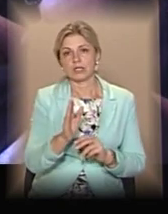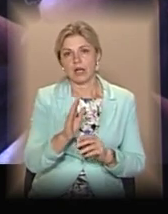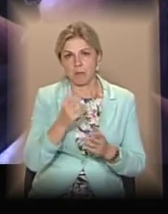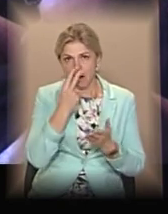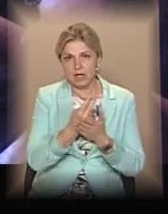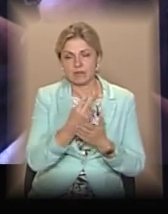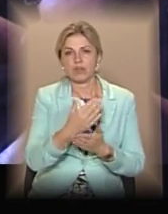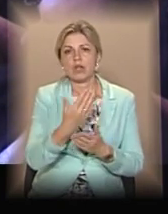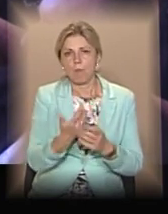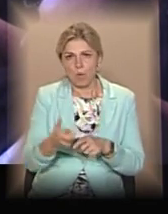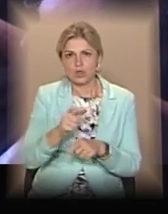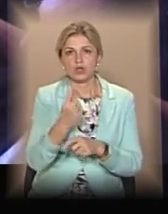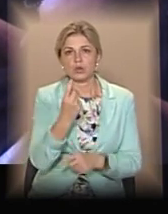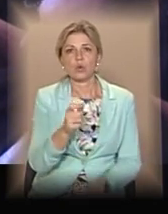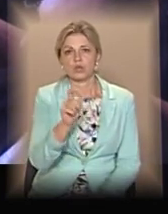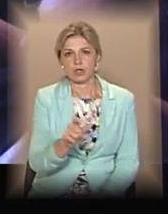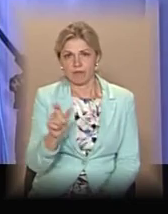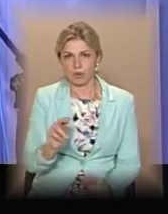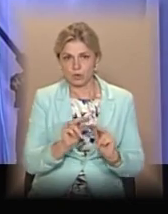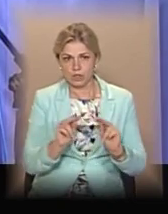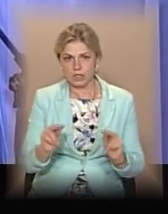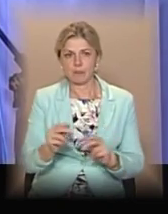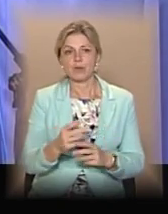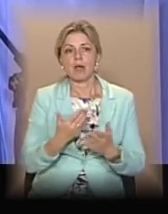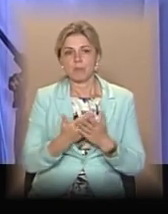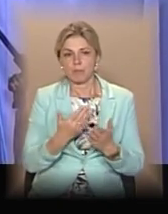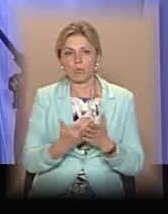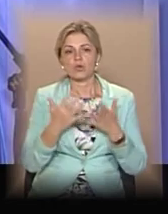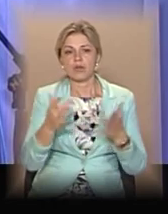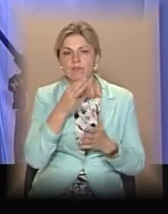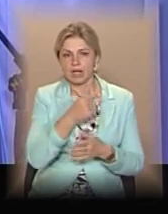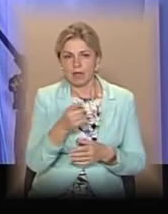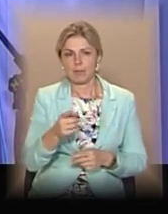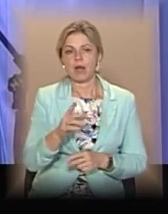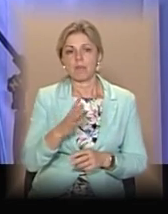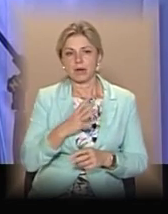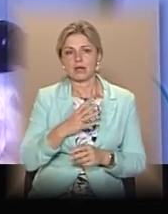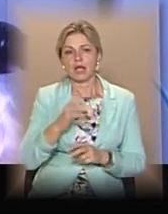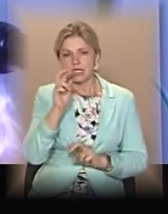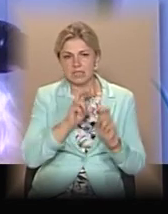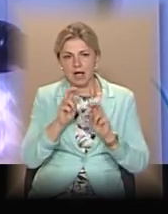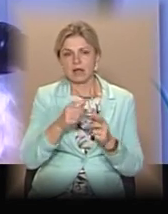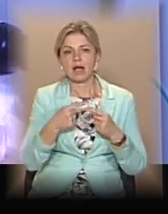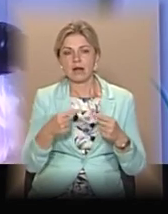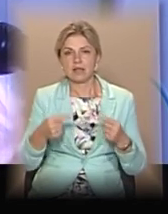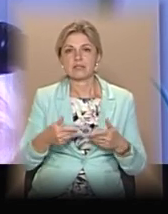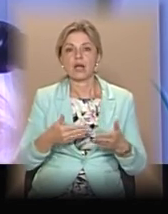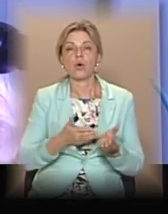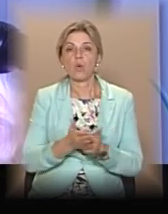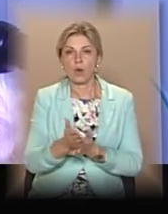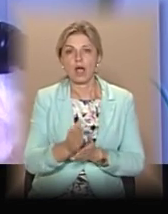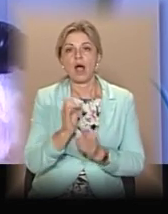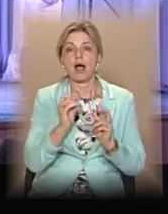України. Кілька місяців вони готувались, писали конспекти уроків, шукали неординарні педагогічні кроки. А от наскільки